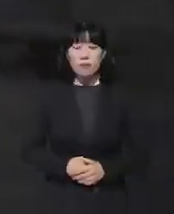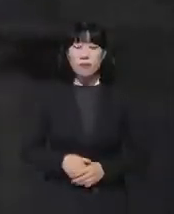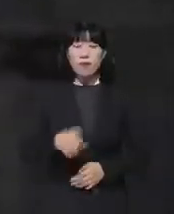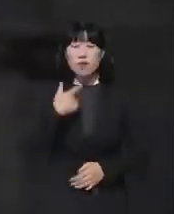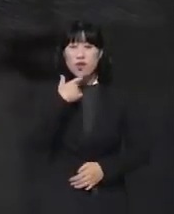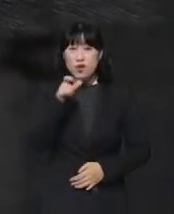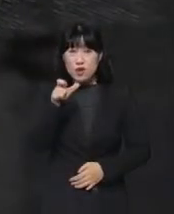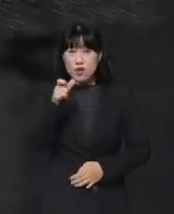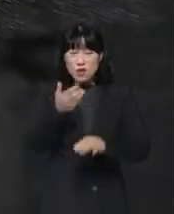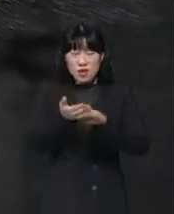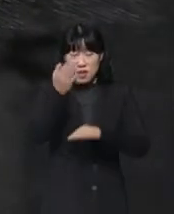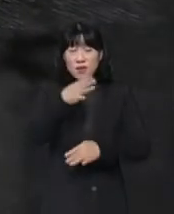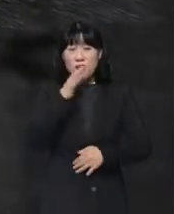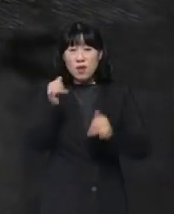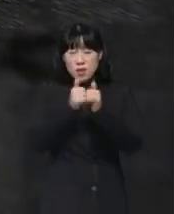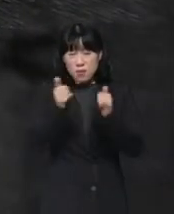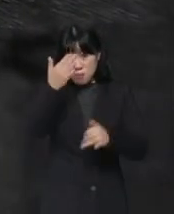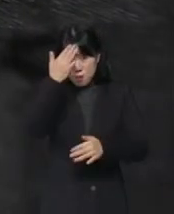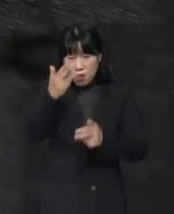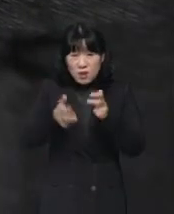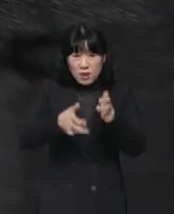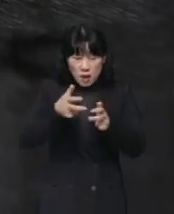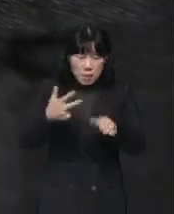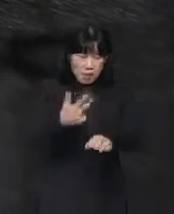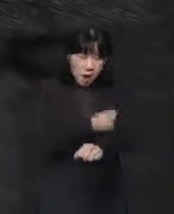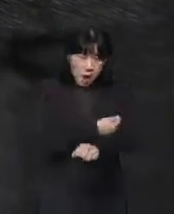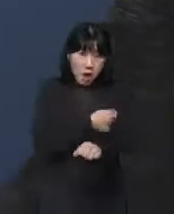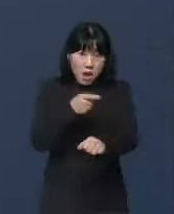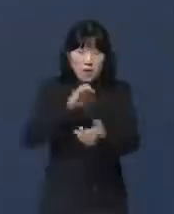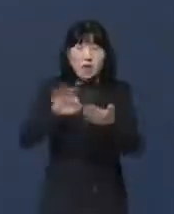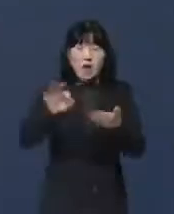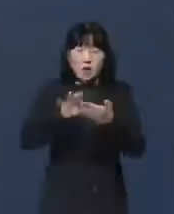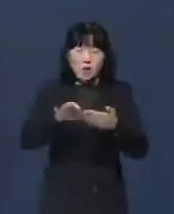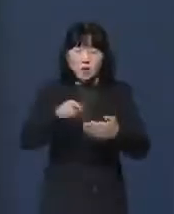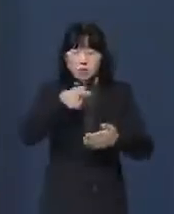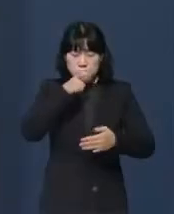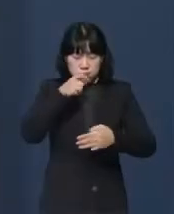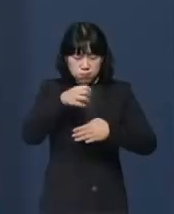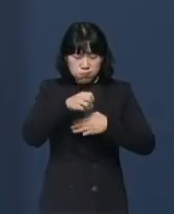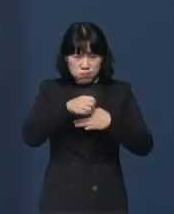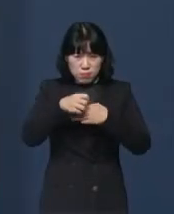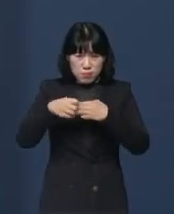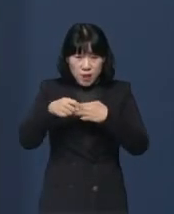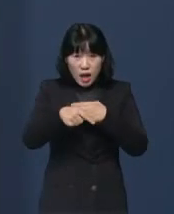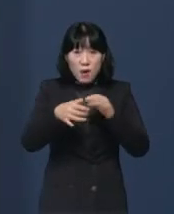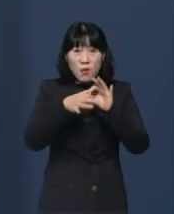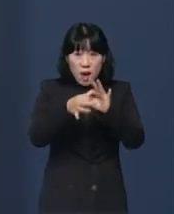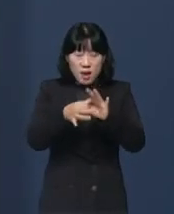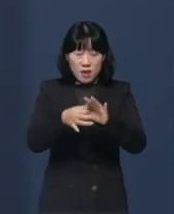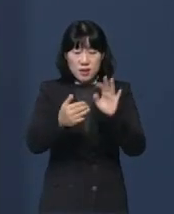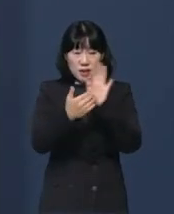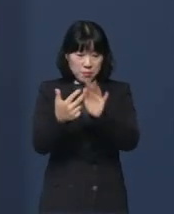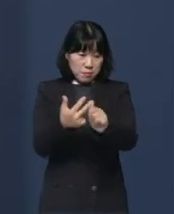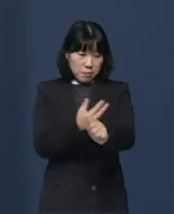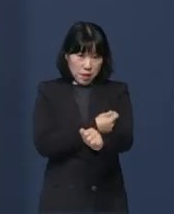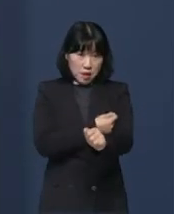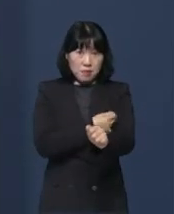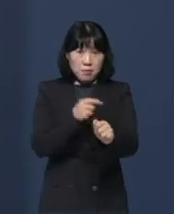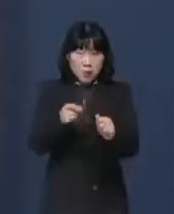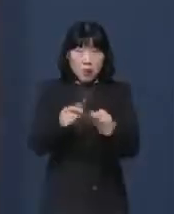65세 이상 어르신 무료 접종 사업에 사용된 대상 포진 생백신 3,000개 납품 출하